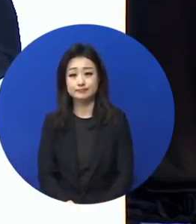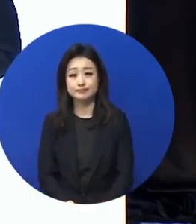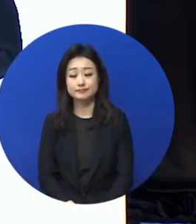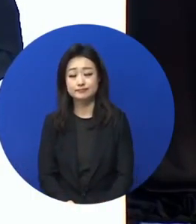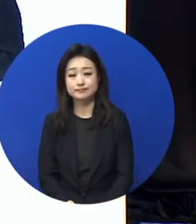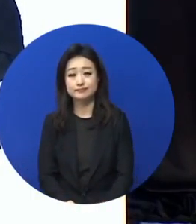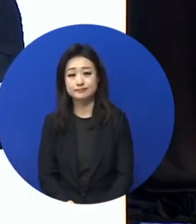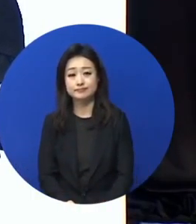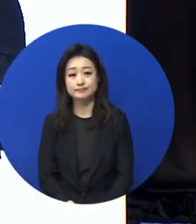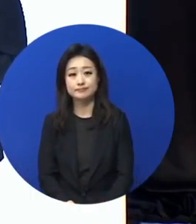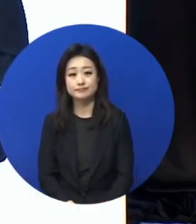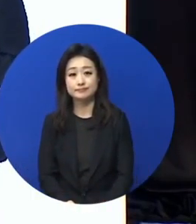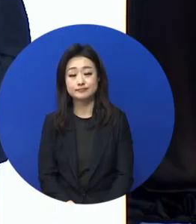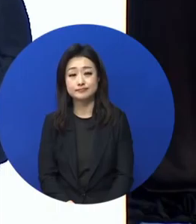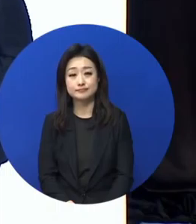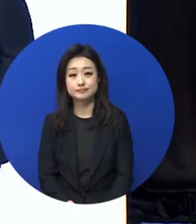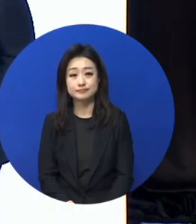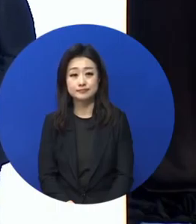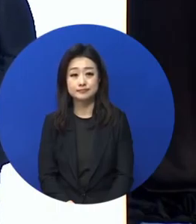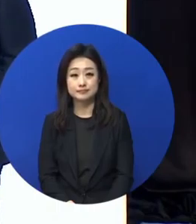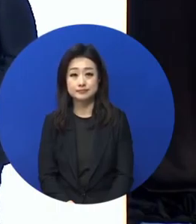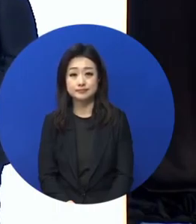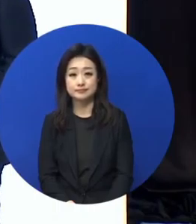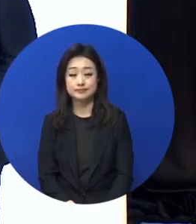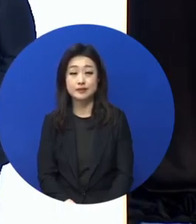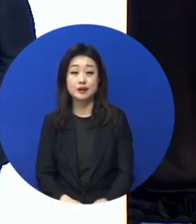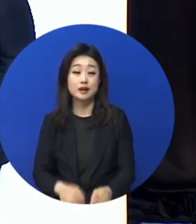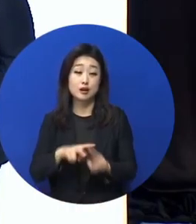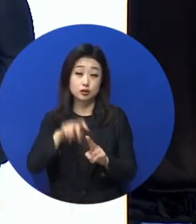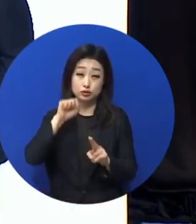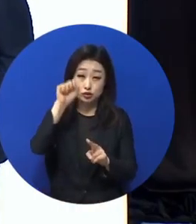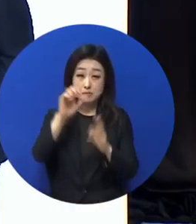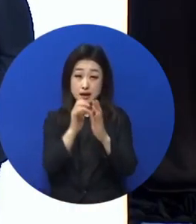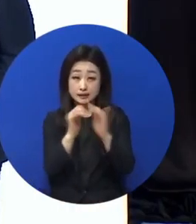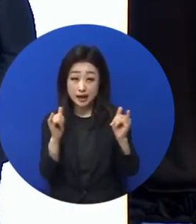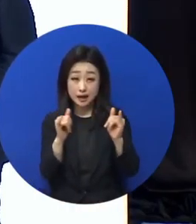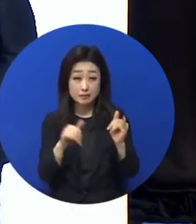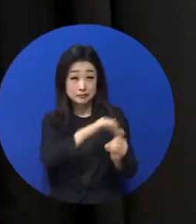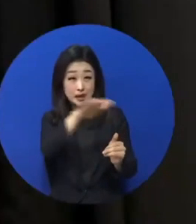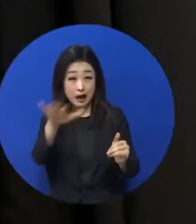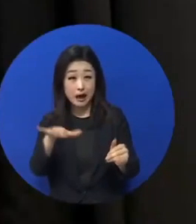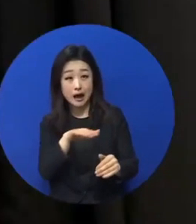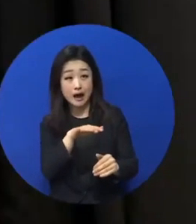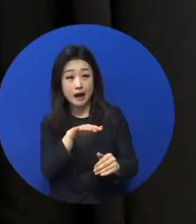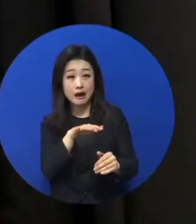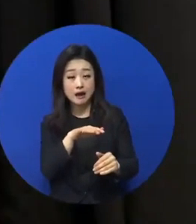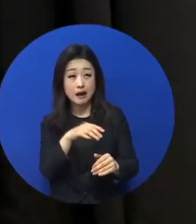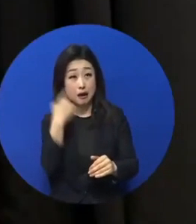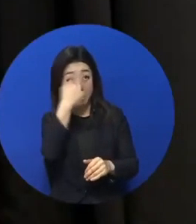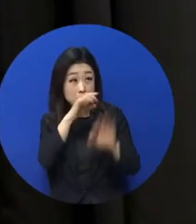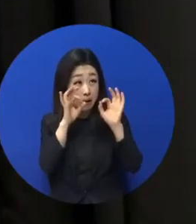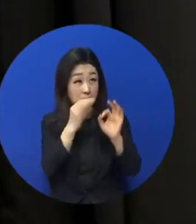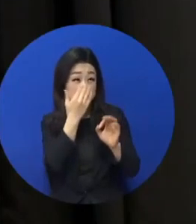마냥 정체되어 있는 후보로는 이길 수가 없습니다. 새로운 대안이 필요합니다.